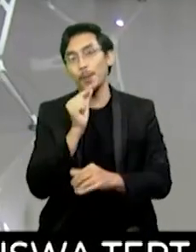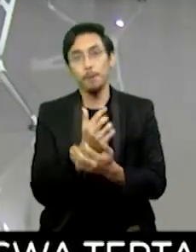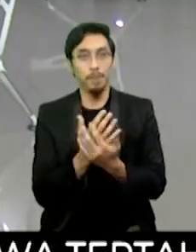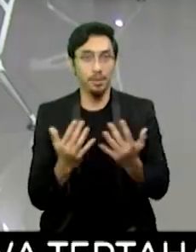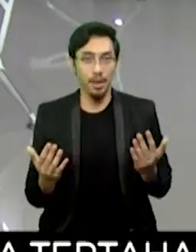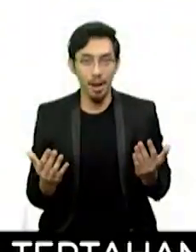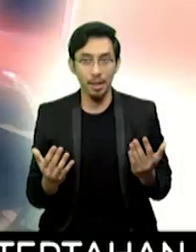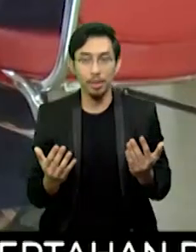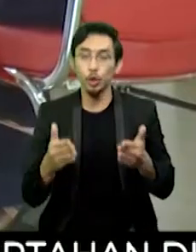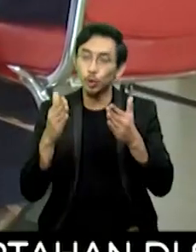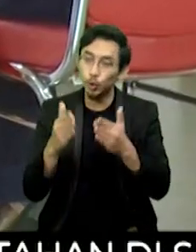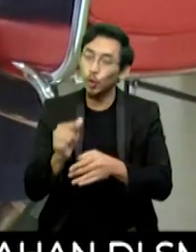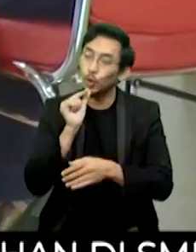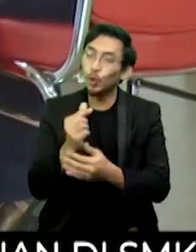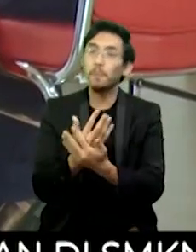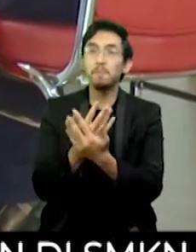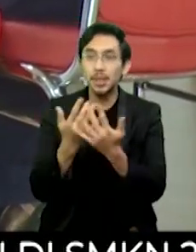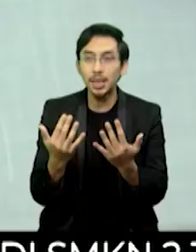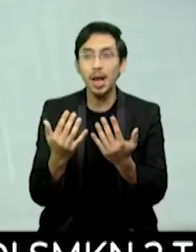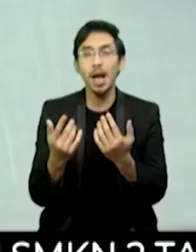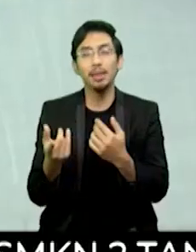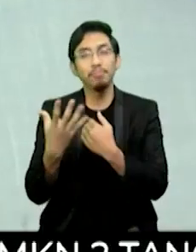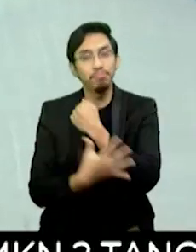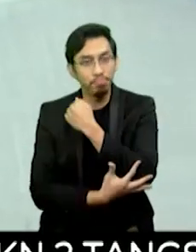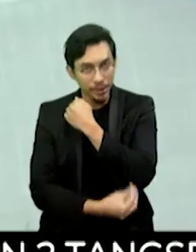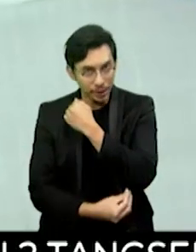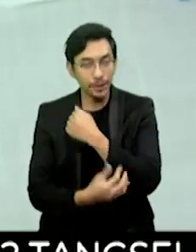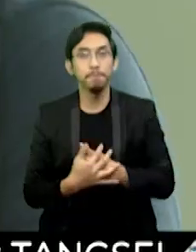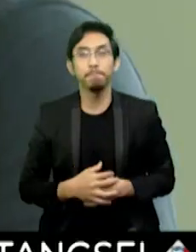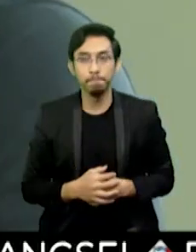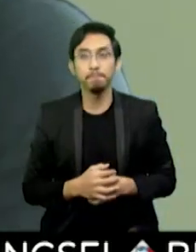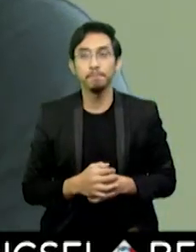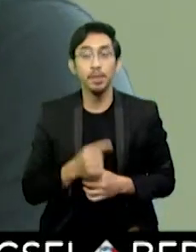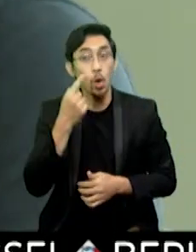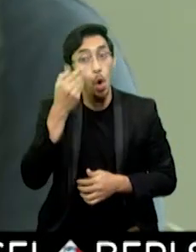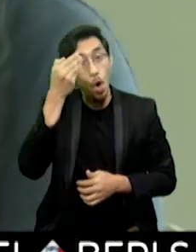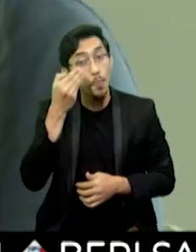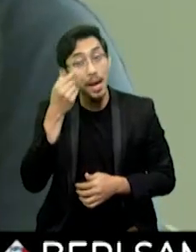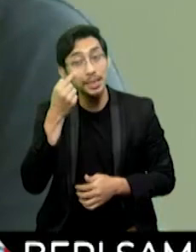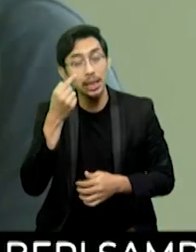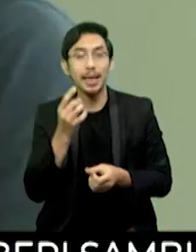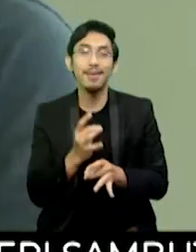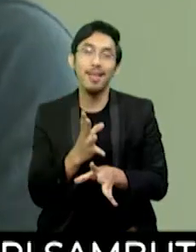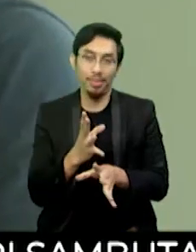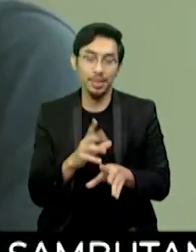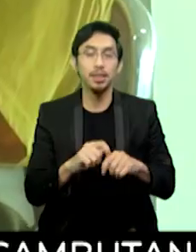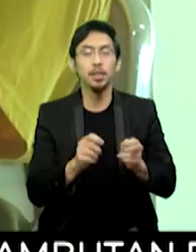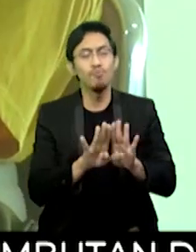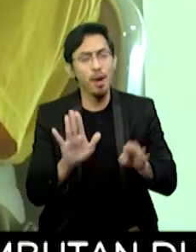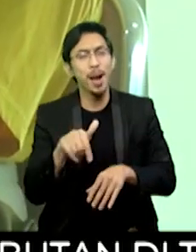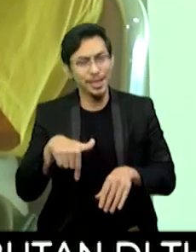yang memang kurang mampu. Program operasi katarak gratis ini masih akan dibuka pendaftarannya hingga Juni